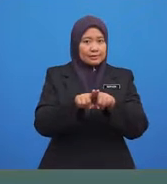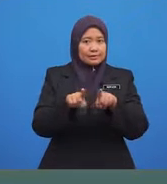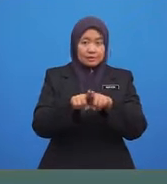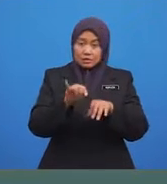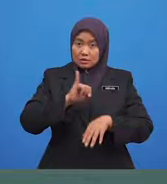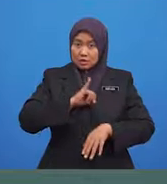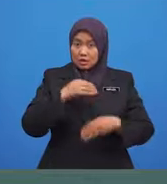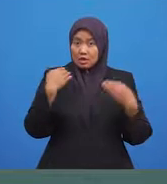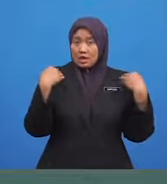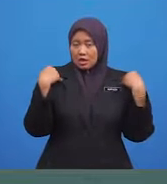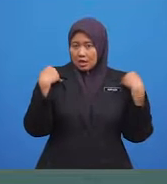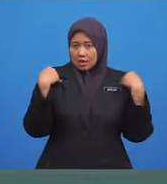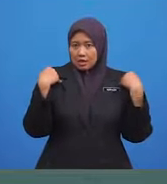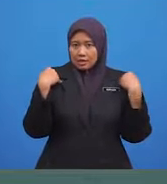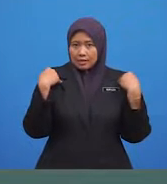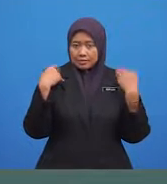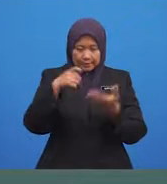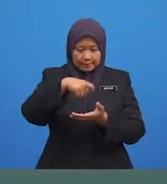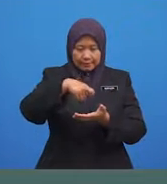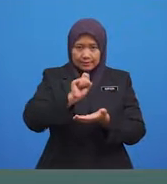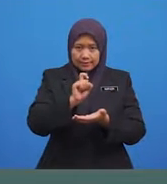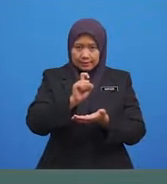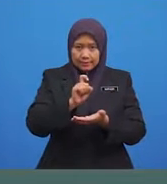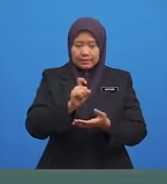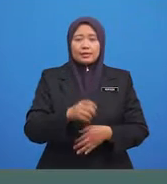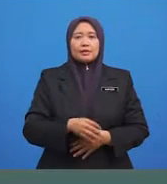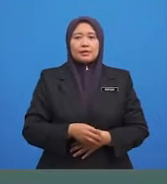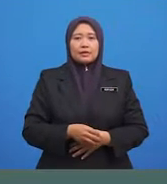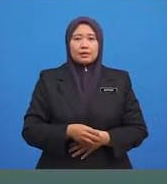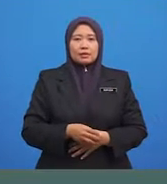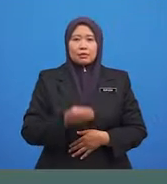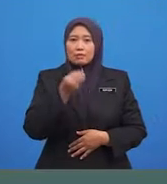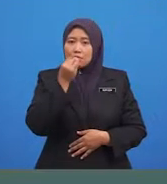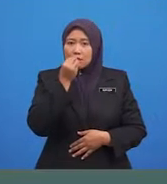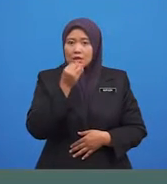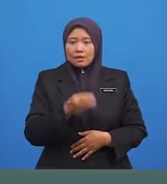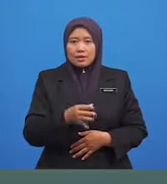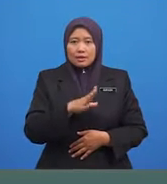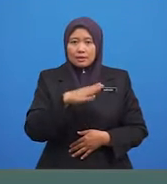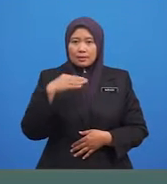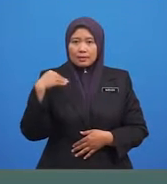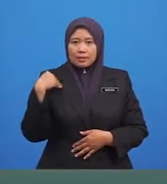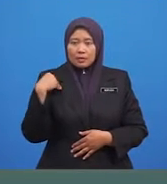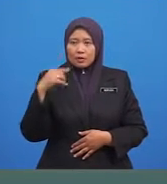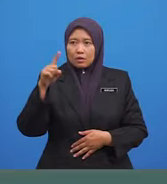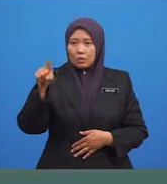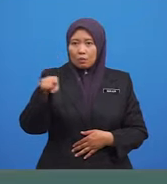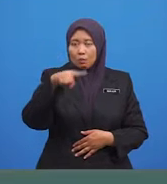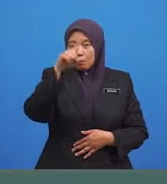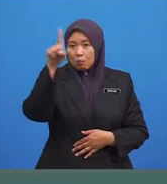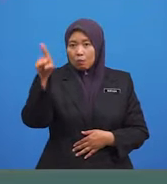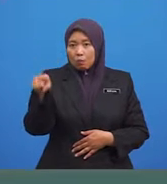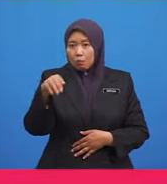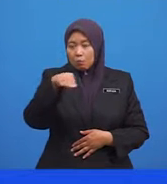Bersama-sama cikgu, ada setin makanan dalam tin dan beberapa biji